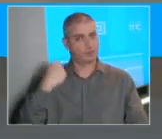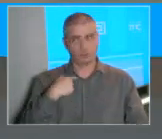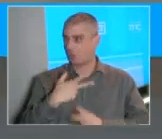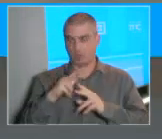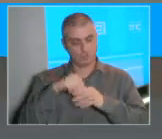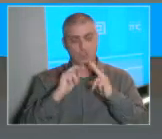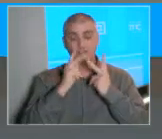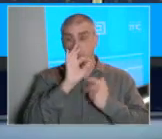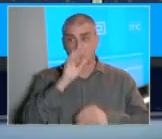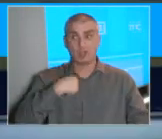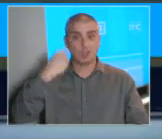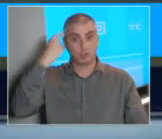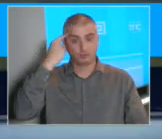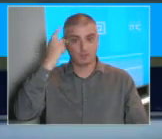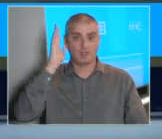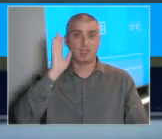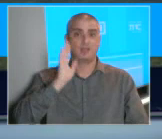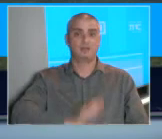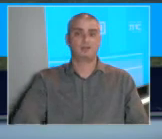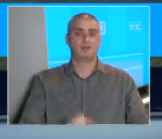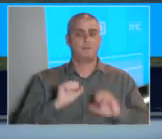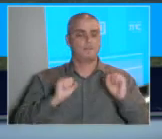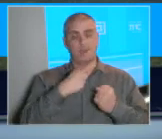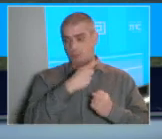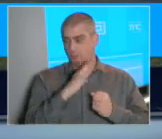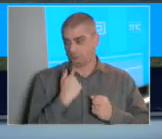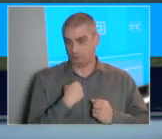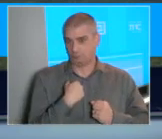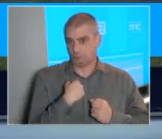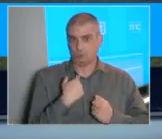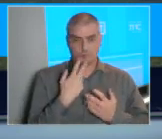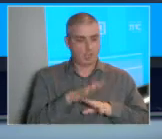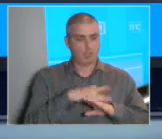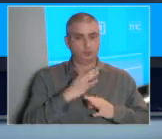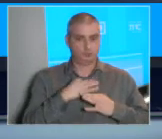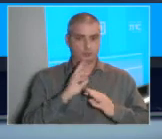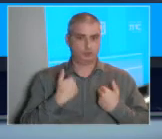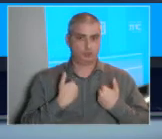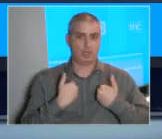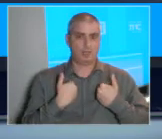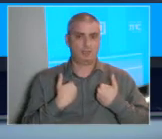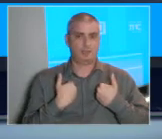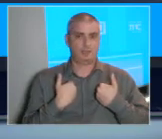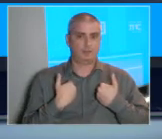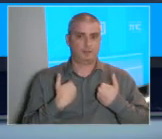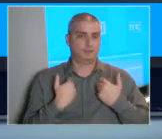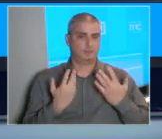רק בציבור שלו, אני חושב הפעילות שלו, מה שאני, את ההרגשה שיש לי